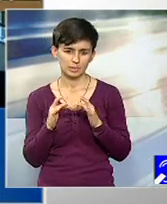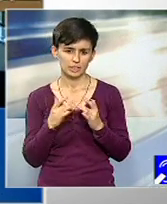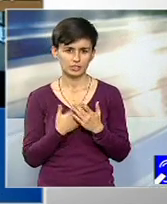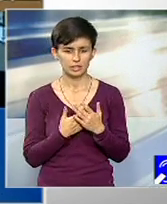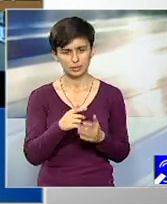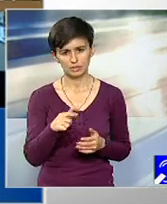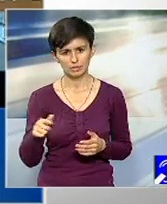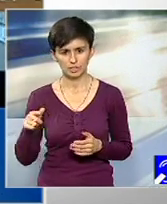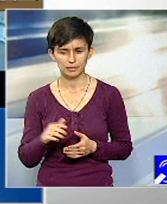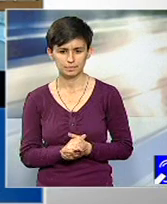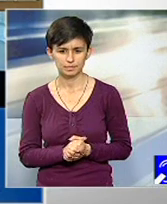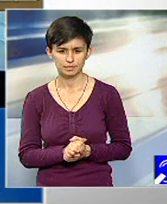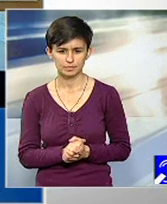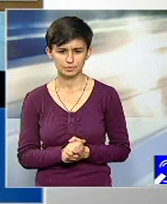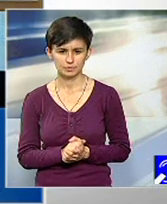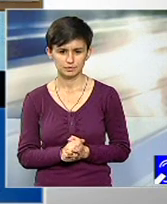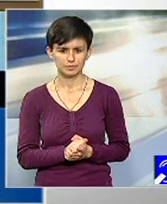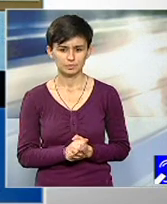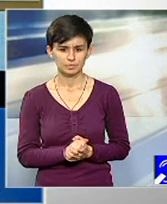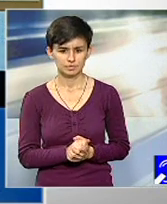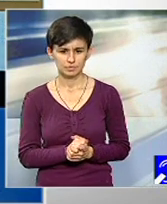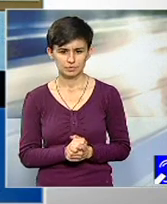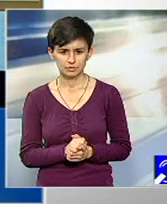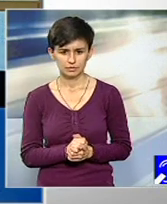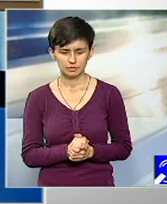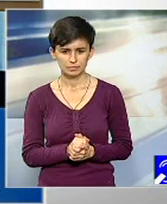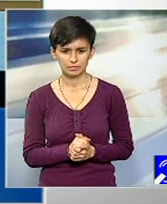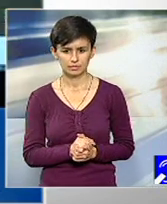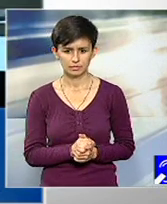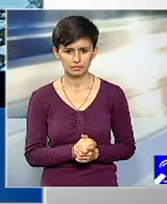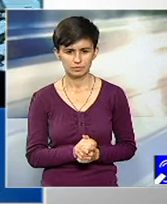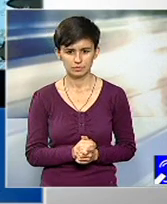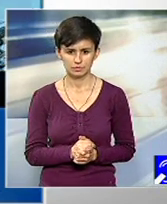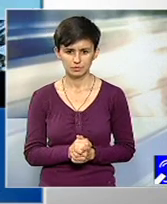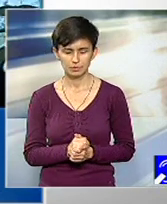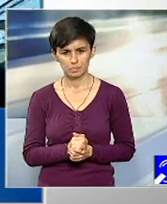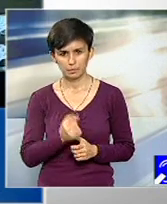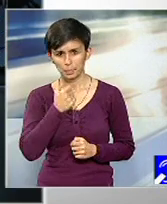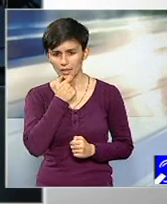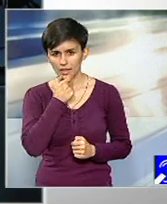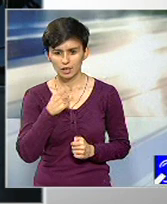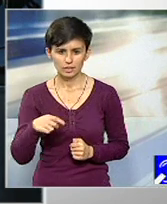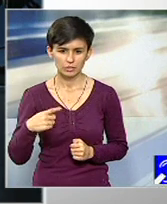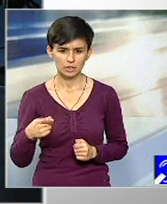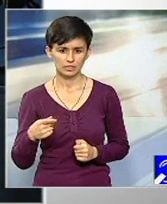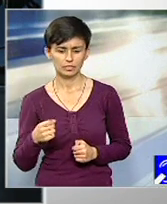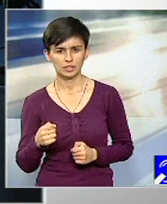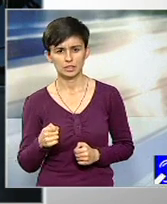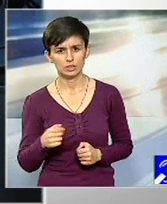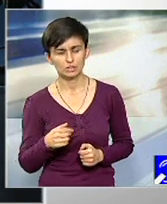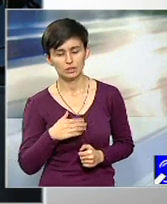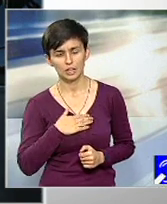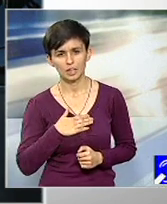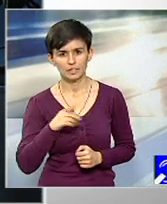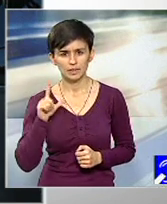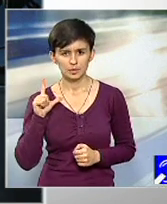voi. Despre ce este vorba? Păi, anul viitor vom avea două